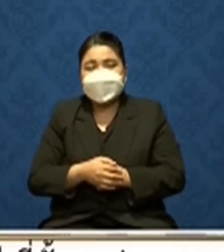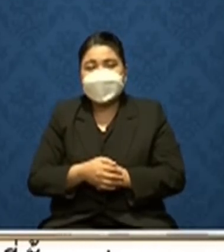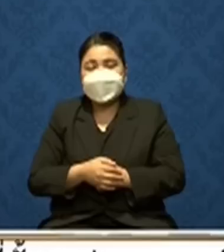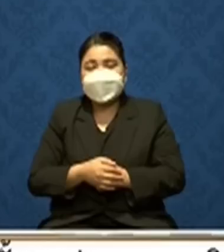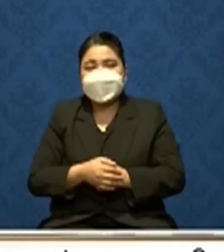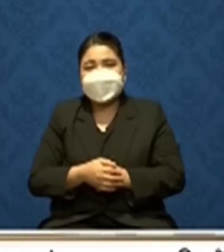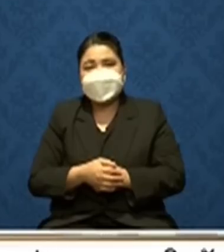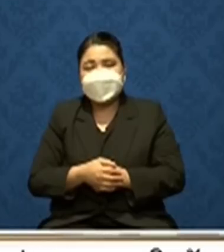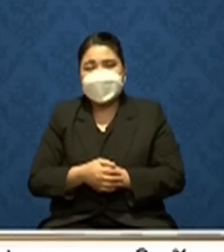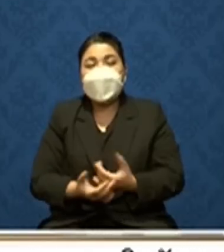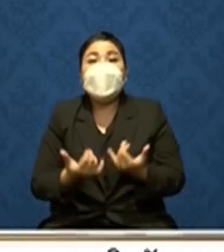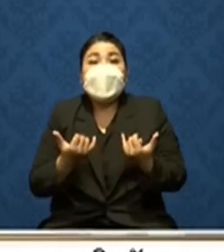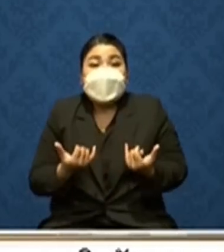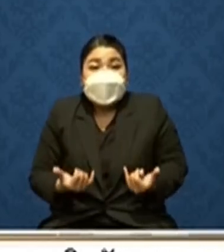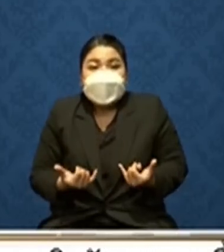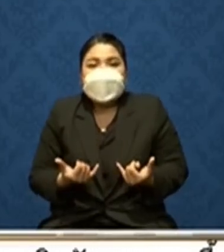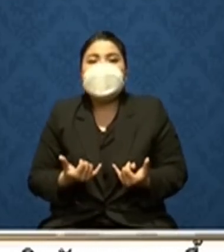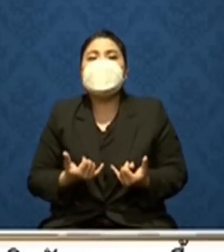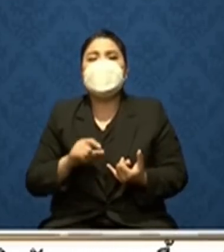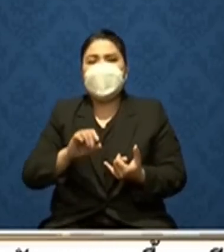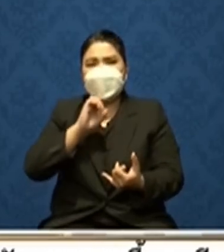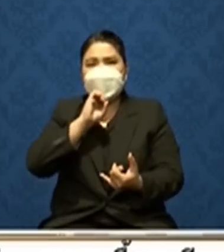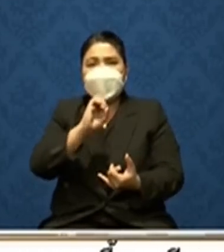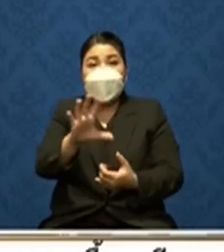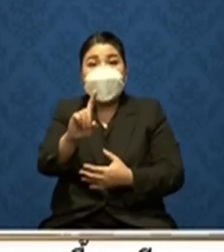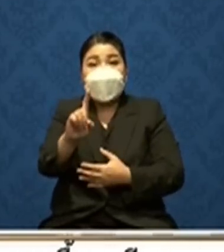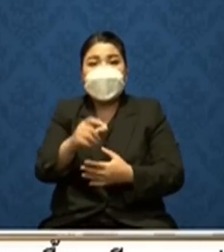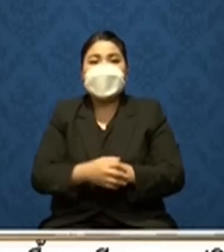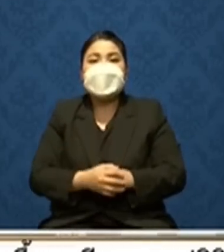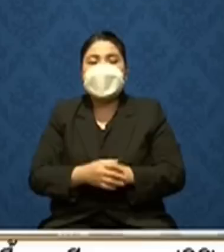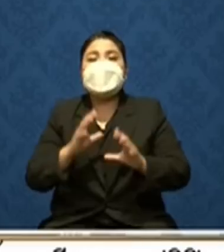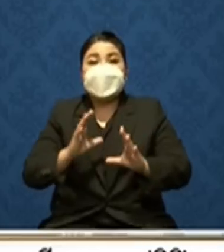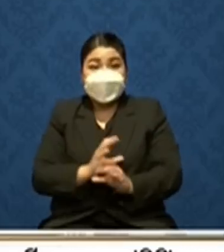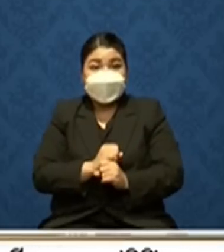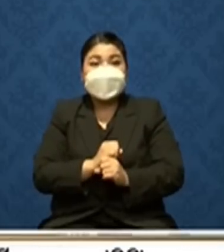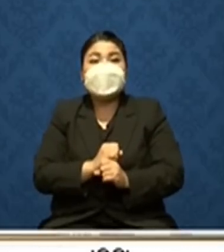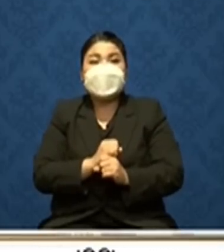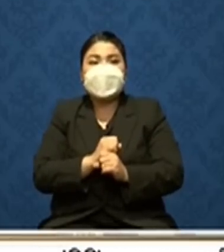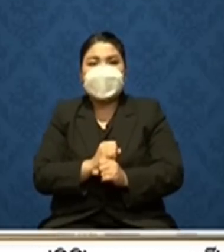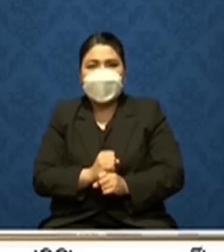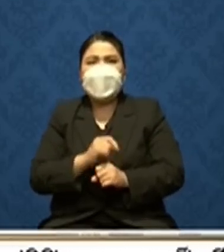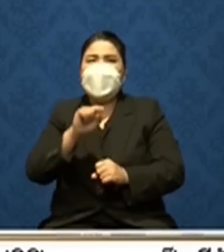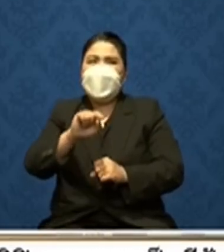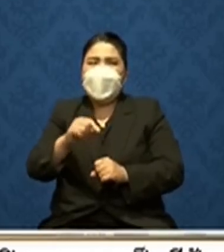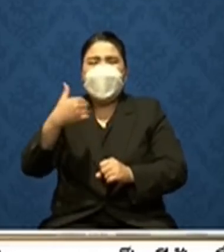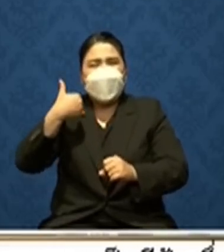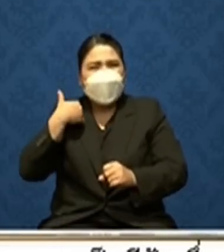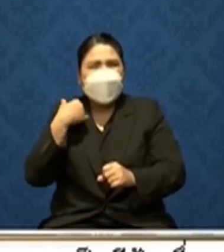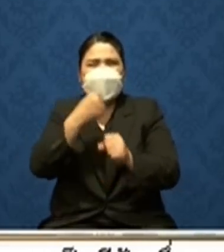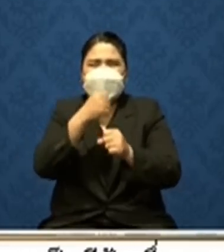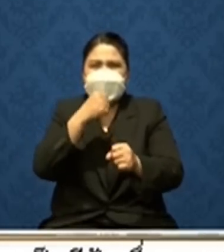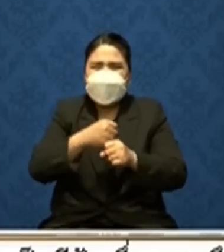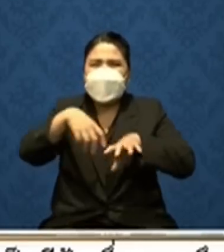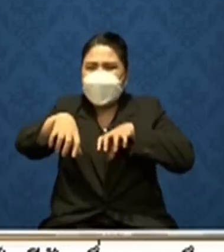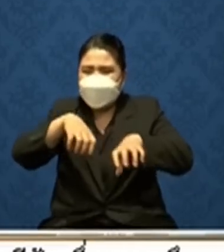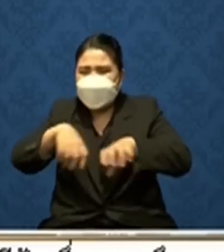สิ่งที่เกิดขึ้นวันนี้ผมสรุปมีความผิดพลาดบกพร่องล้มเหลียวรายการบริหาร